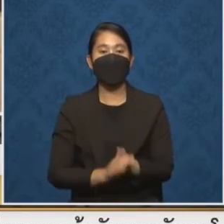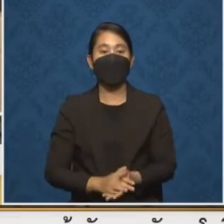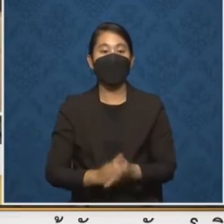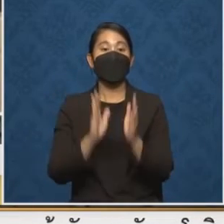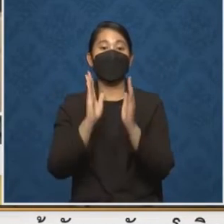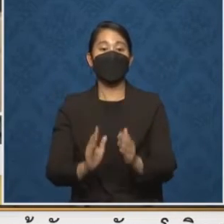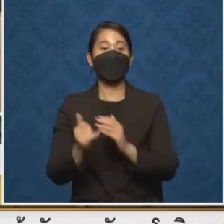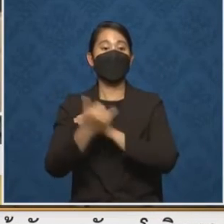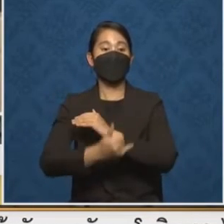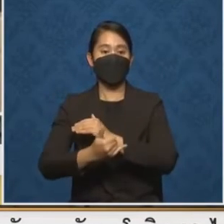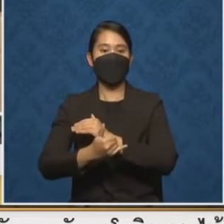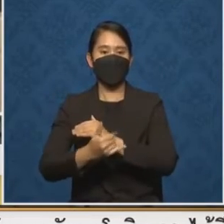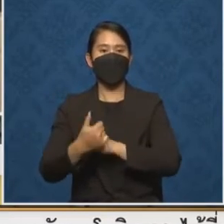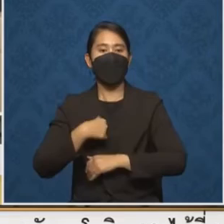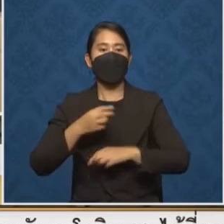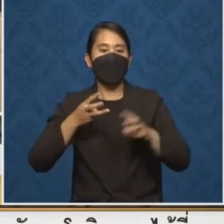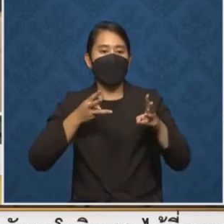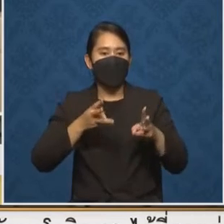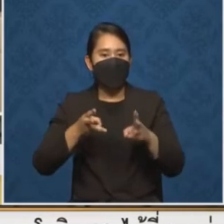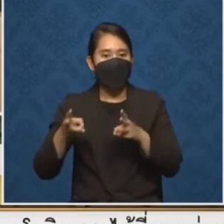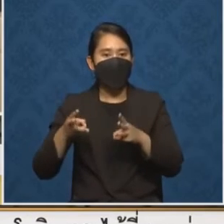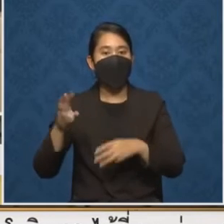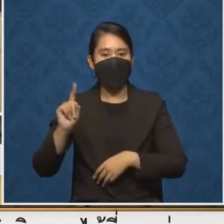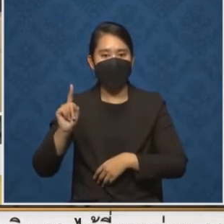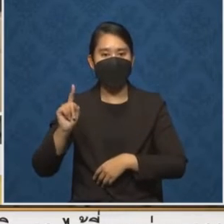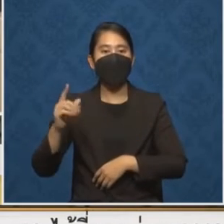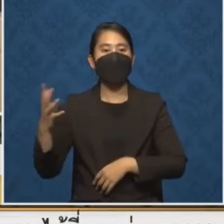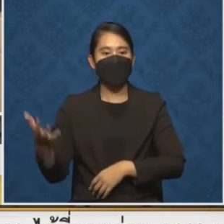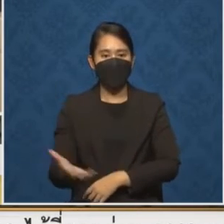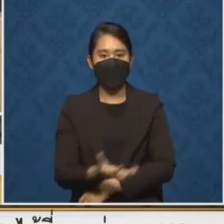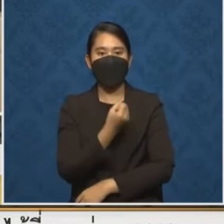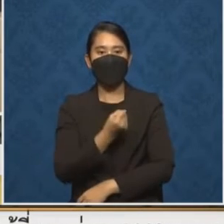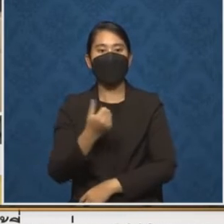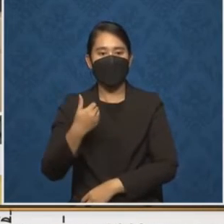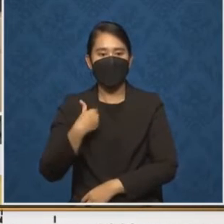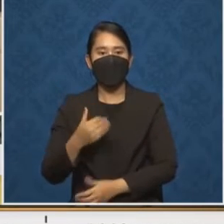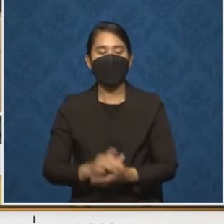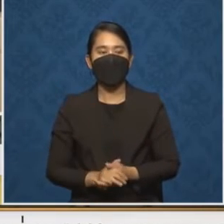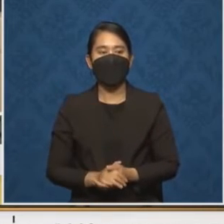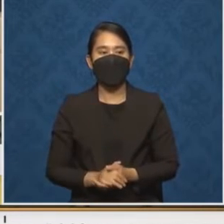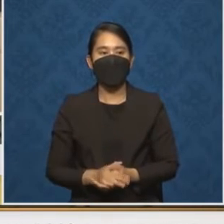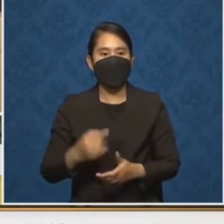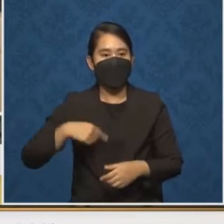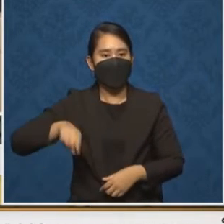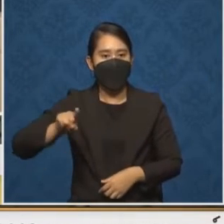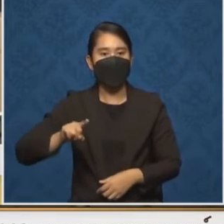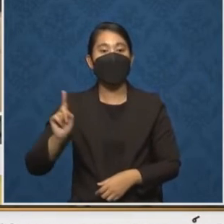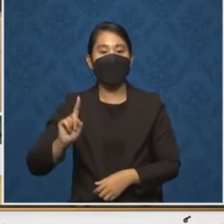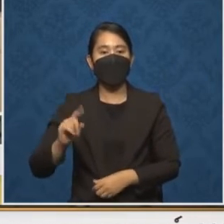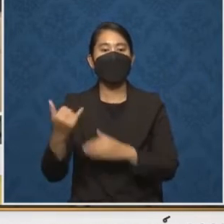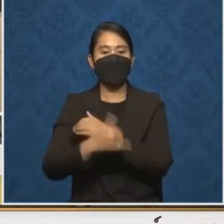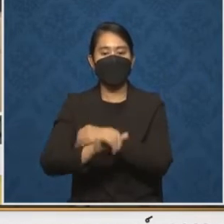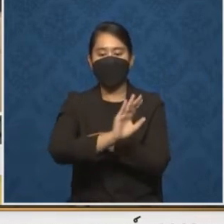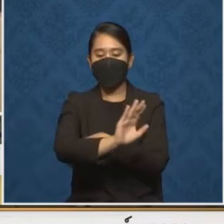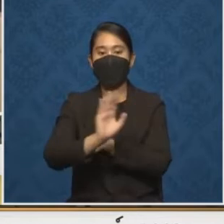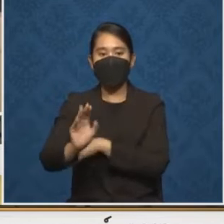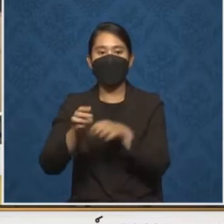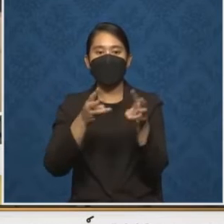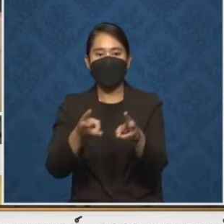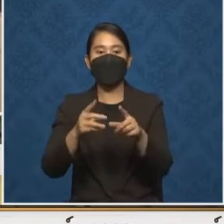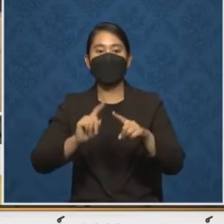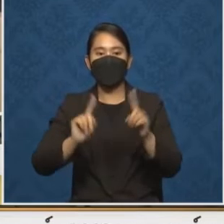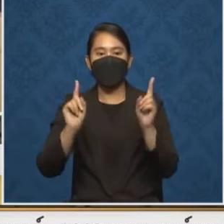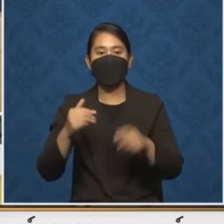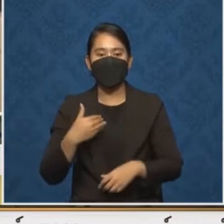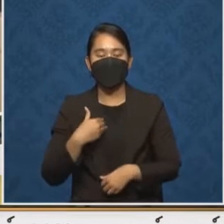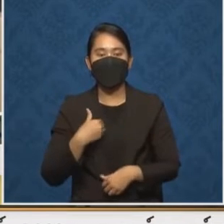ชาติ เขากมช่องทาง ในการที่จะเอาคืนวาง่ายๆกแต่ละประเทศจะมแวทไมเหมอน